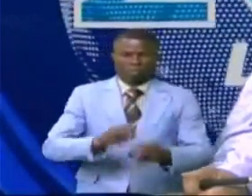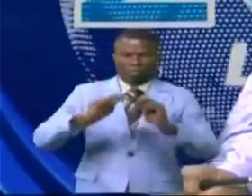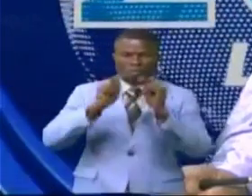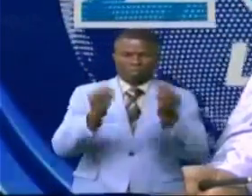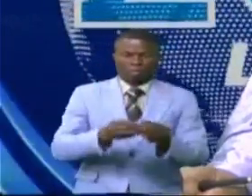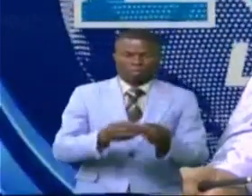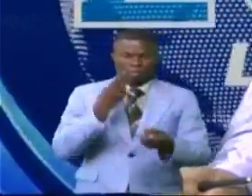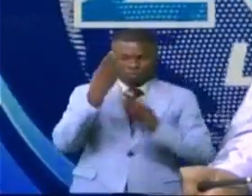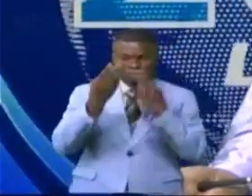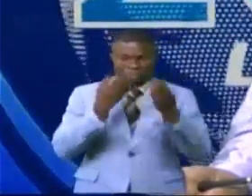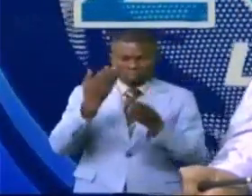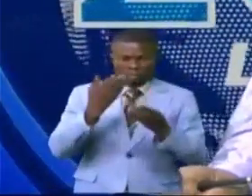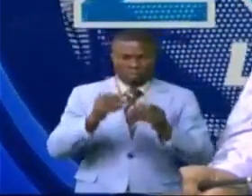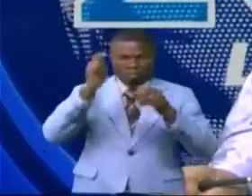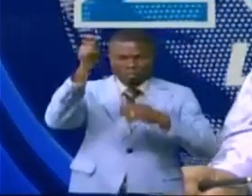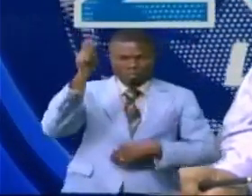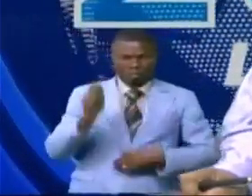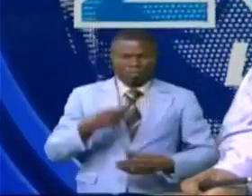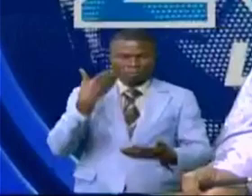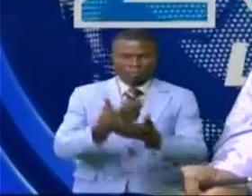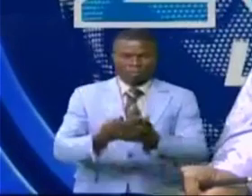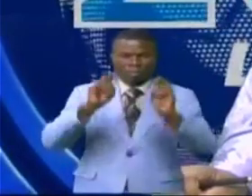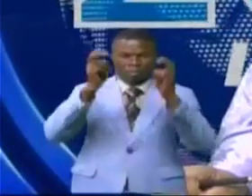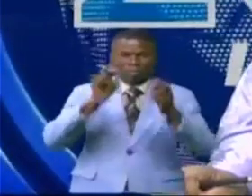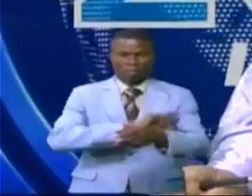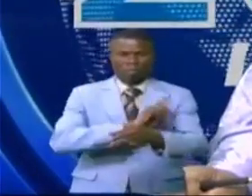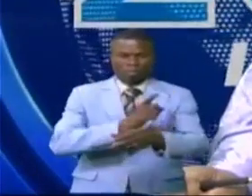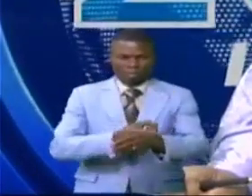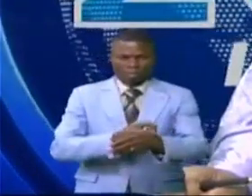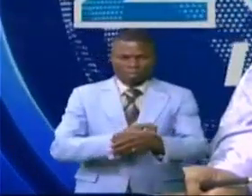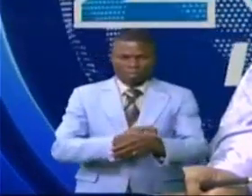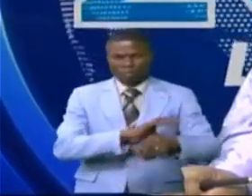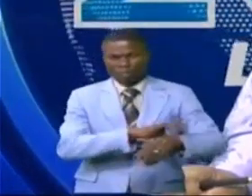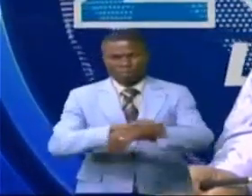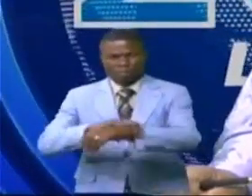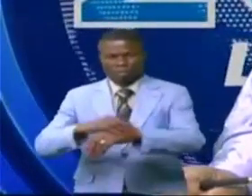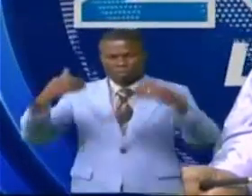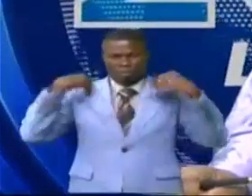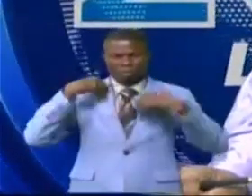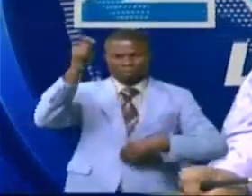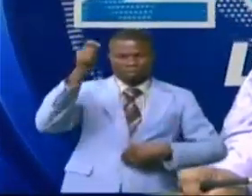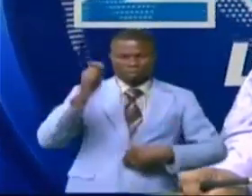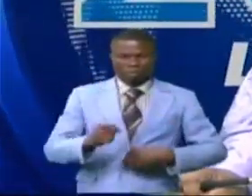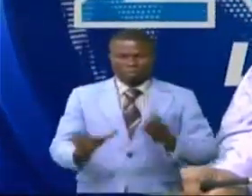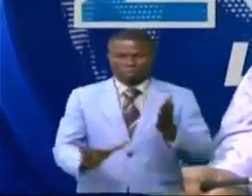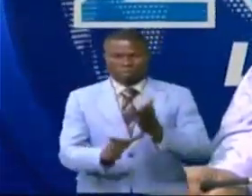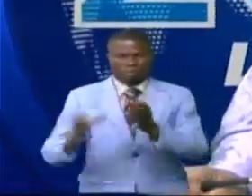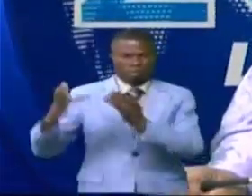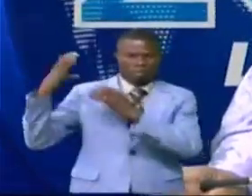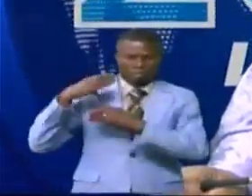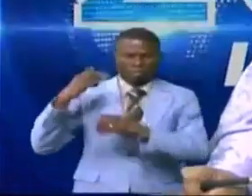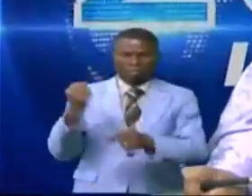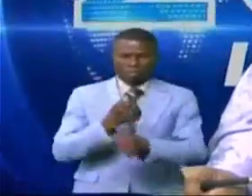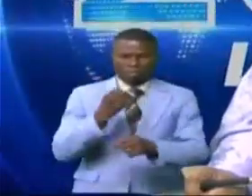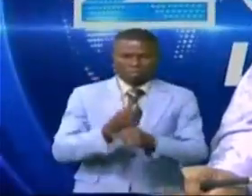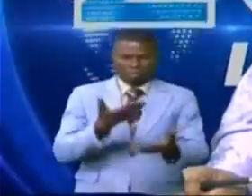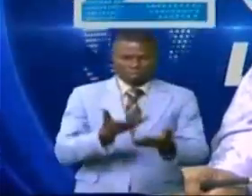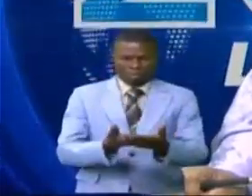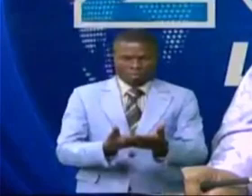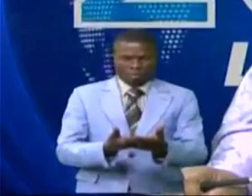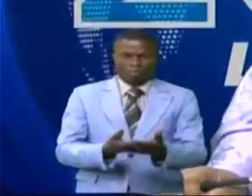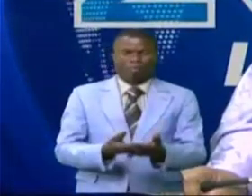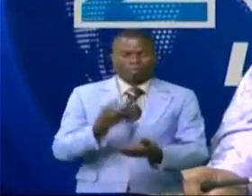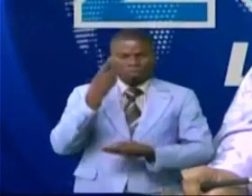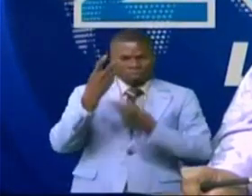de commandement des FARDC est arrivée à Goma, conduite par le chef d'état-major général adjoint chargé des opérations. Elle passera en